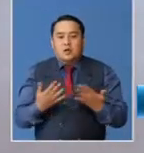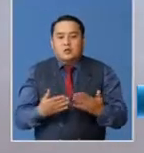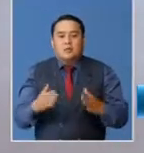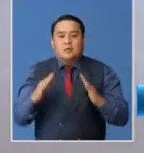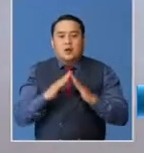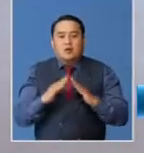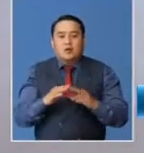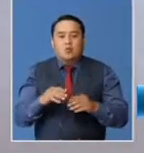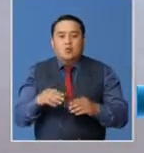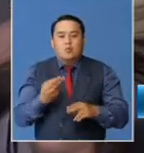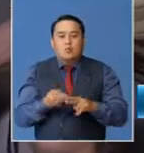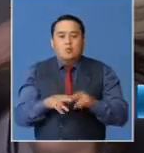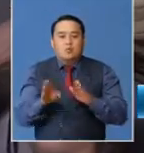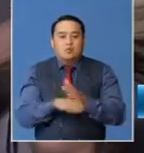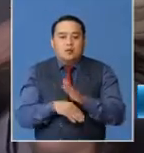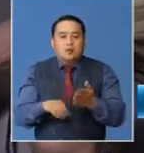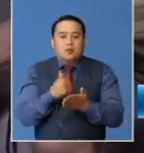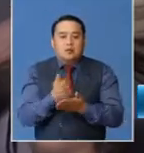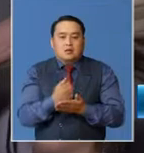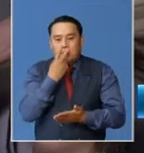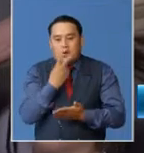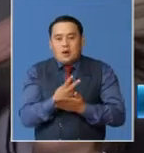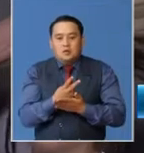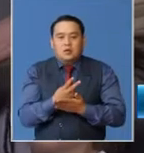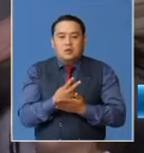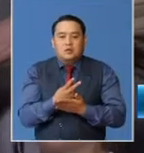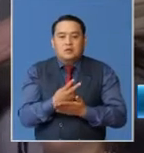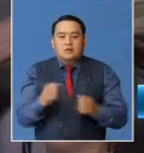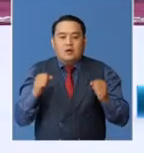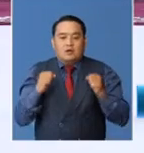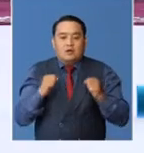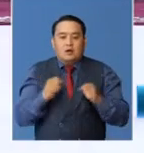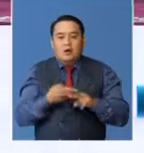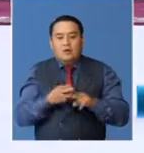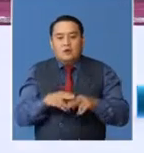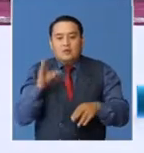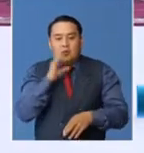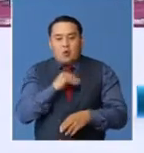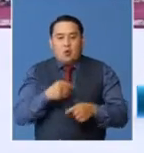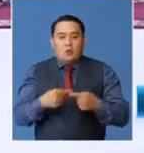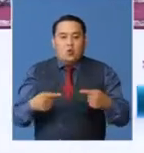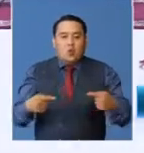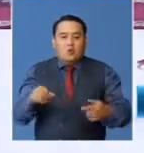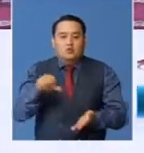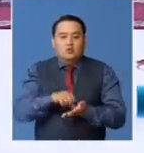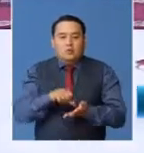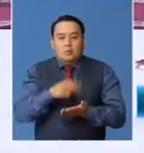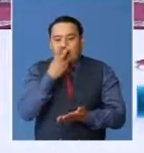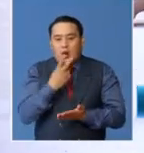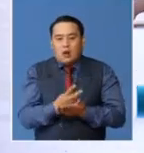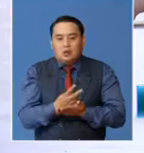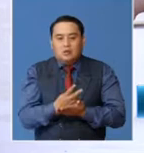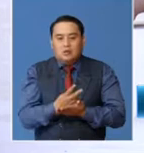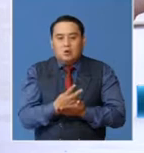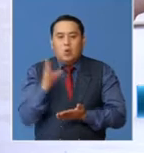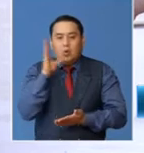программами. В упражнениях без предмета главное для них показать растяжку и физические данные. В отдельных видах многоборья участницы продемонстрируют еще